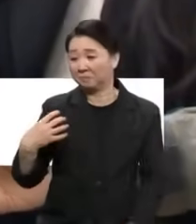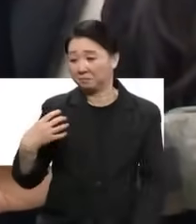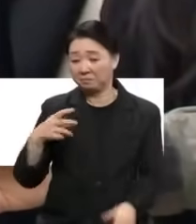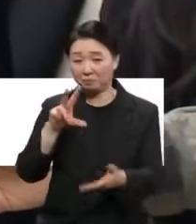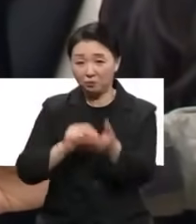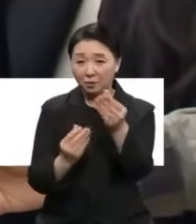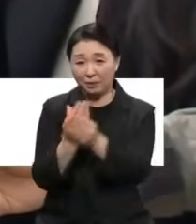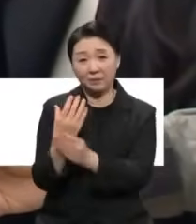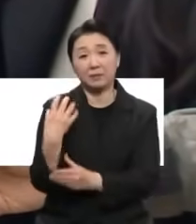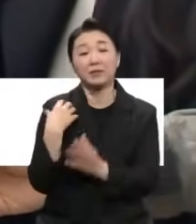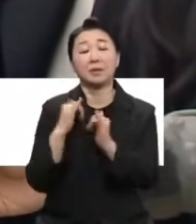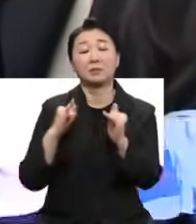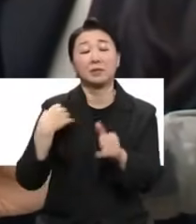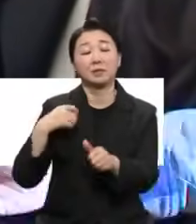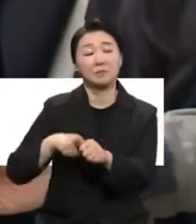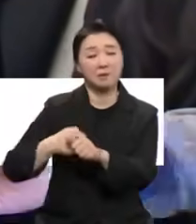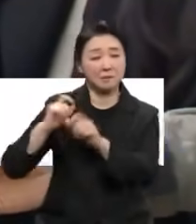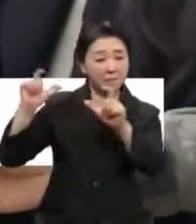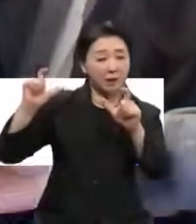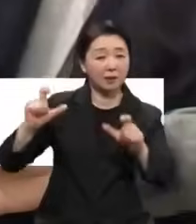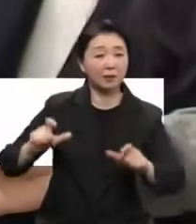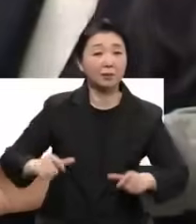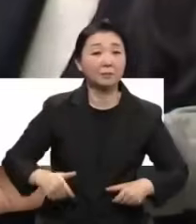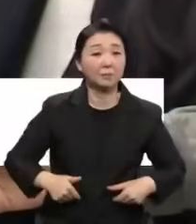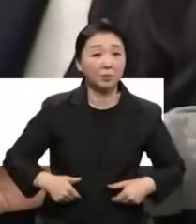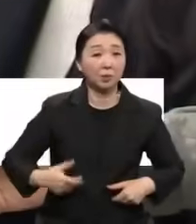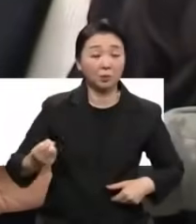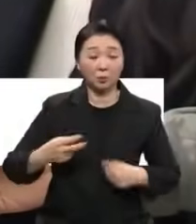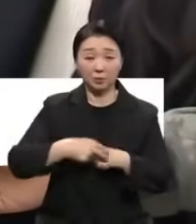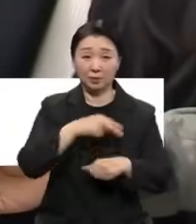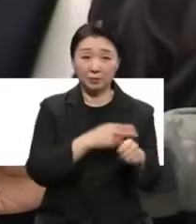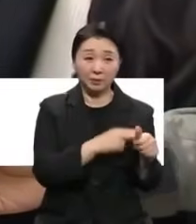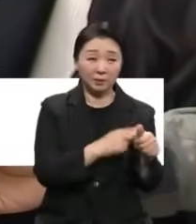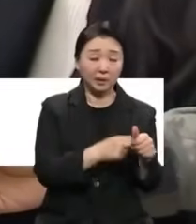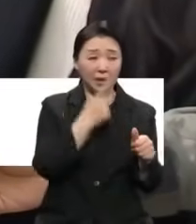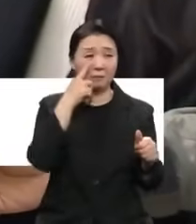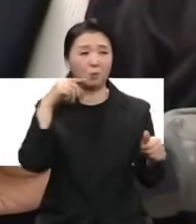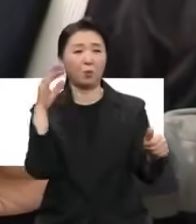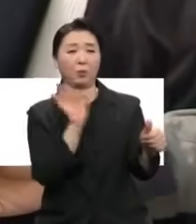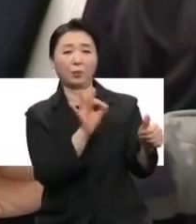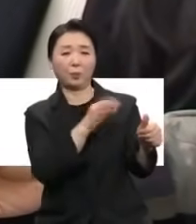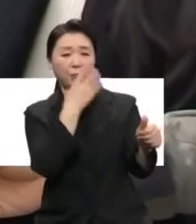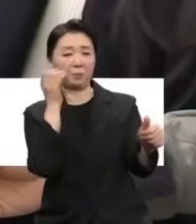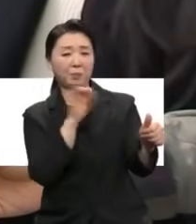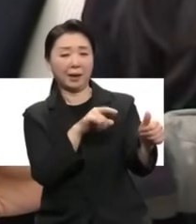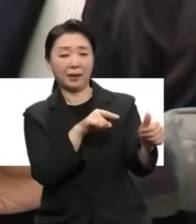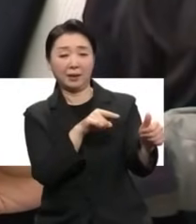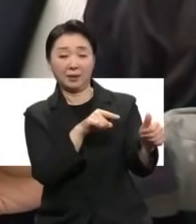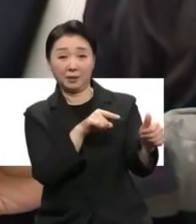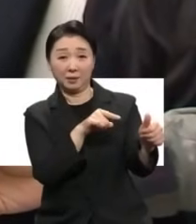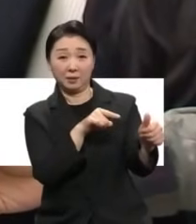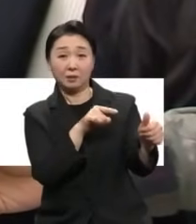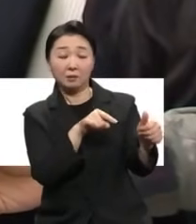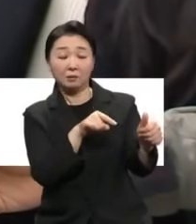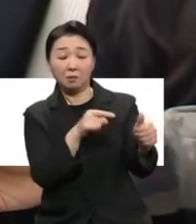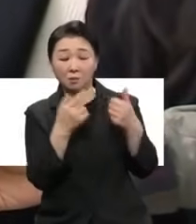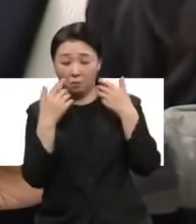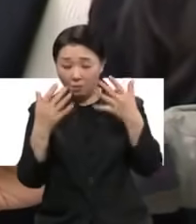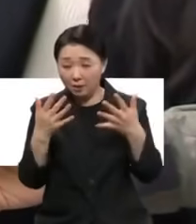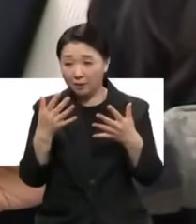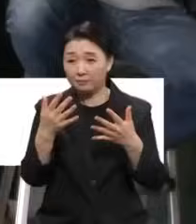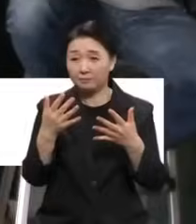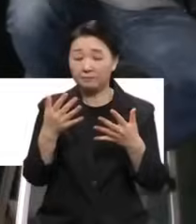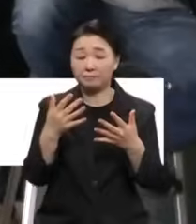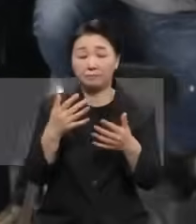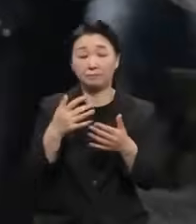대해서 책임자 처벌을 해야 되고 의사들을 모욕해왔던 부분에 대해서 분명하게 단체가